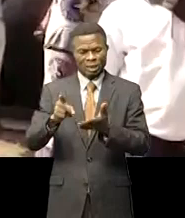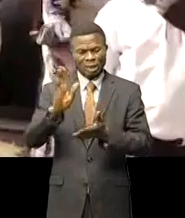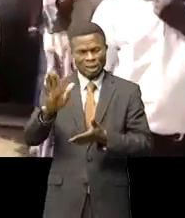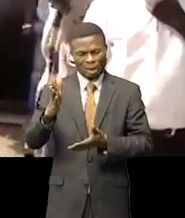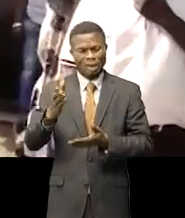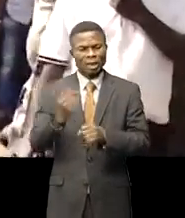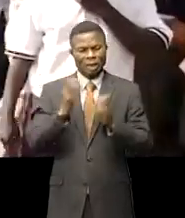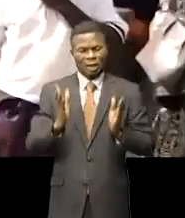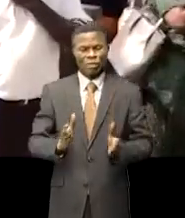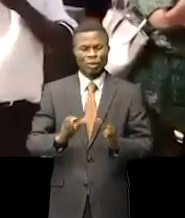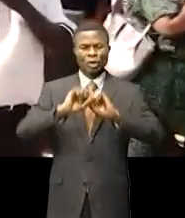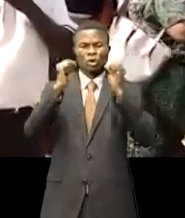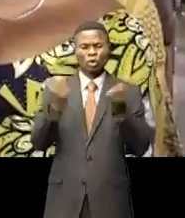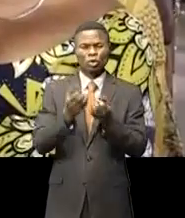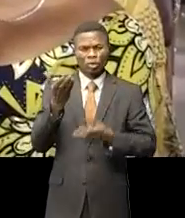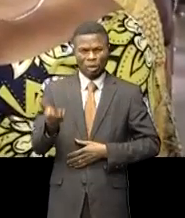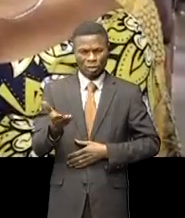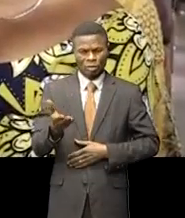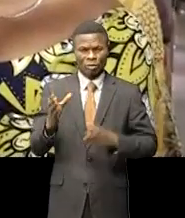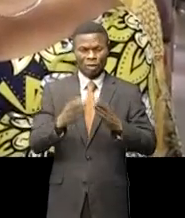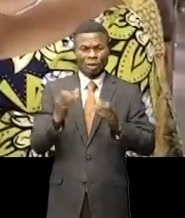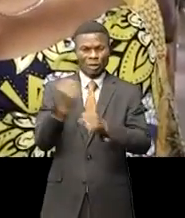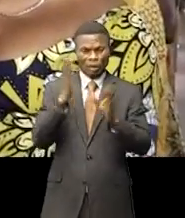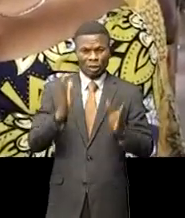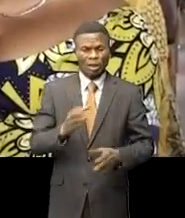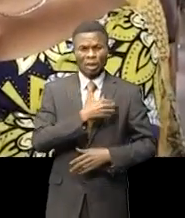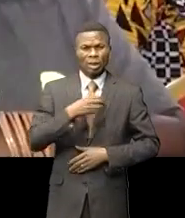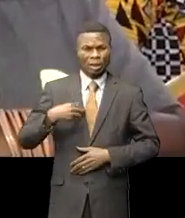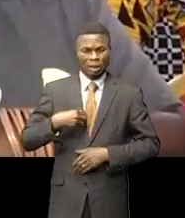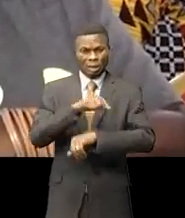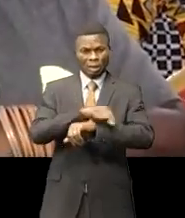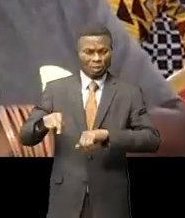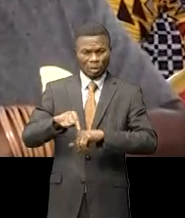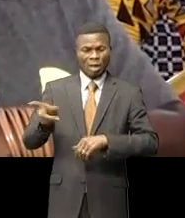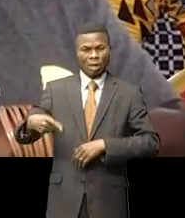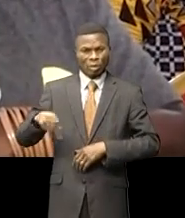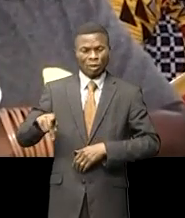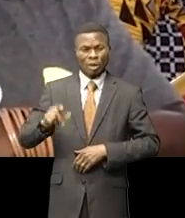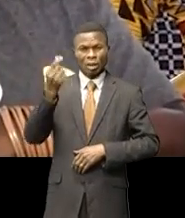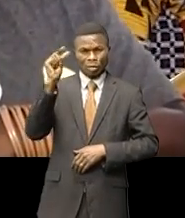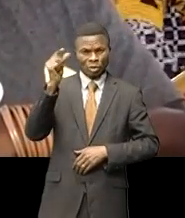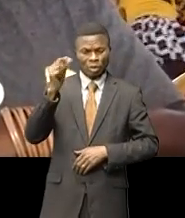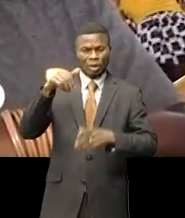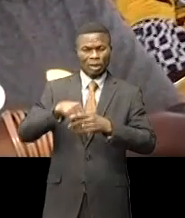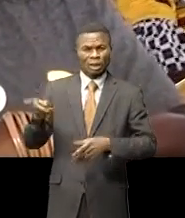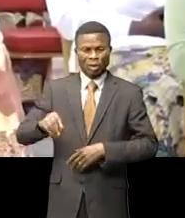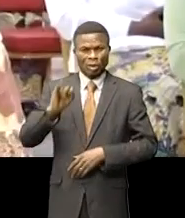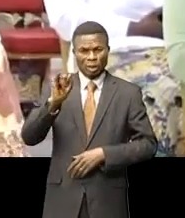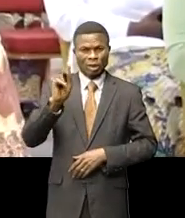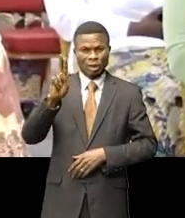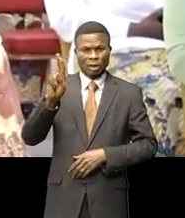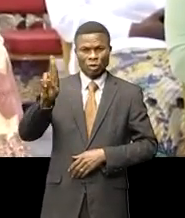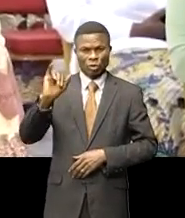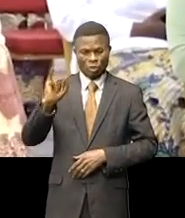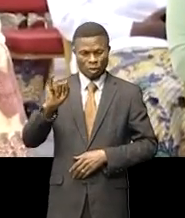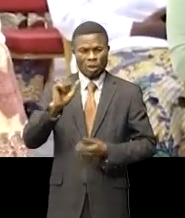des agents et cadres de l'entreprise. Avec les personnels féminins de l'administration provinciale de Mines de la province de l'Ituri, il a été